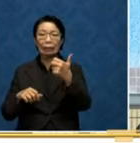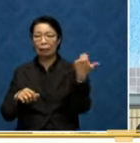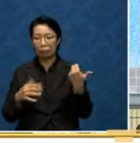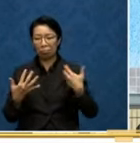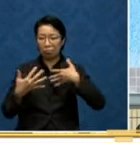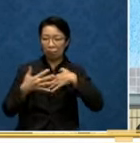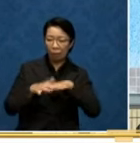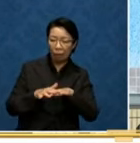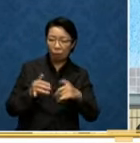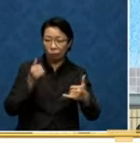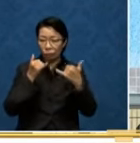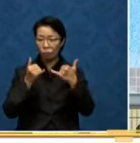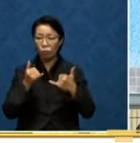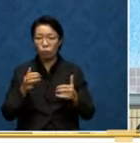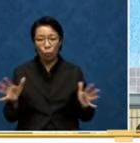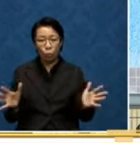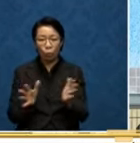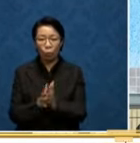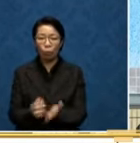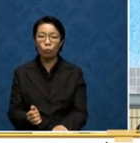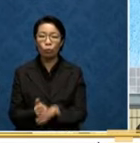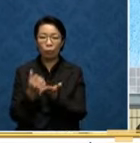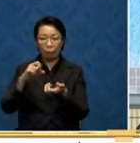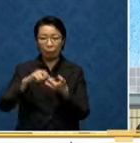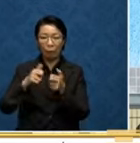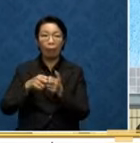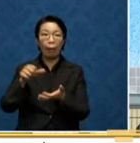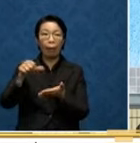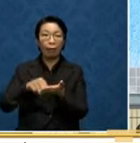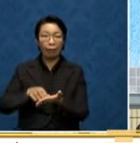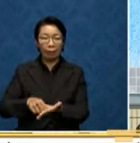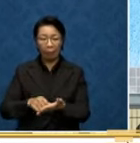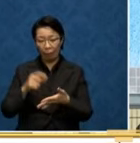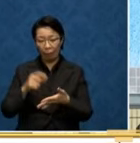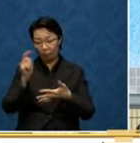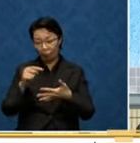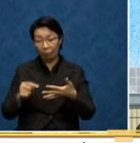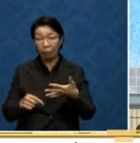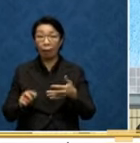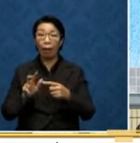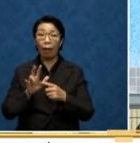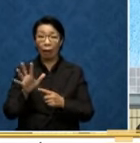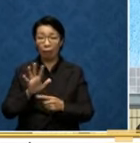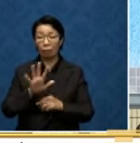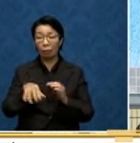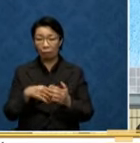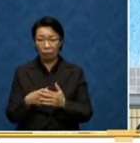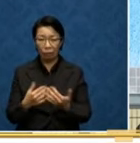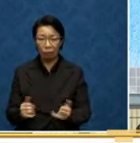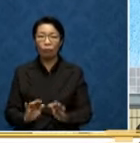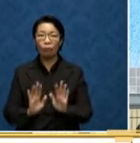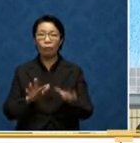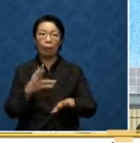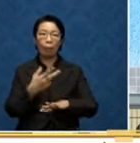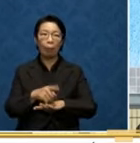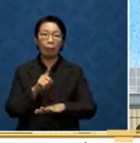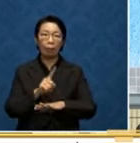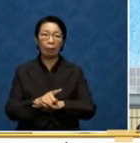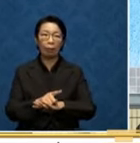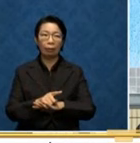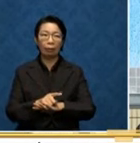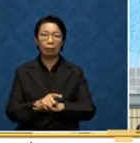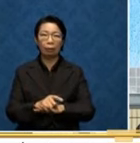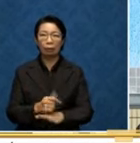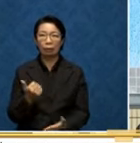จะแก้ไขสาเหตุต่างๆที่ทำให้เกิดความรุนแรงในครอบครัวได้ก็อยากจะฝากท่านประธานนะครับส่วน